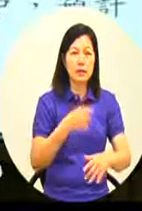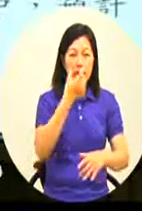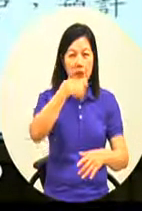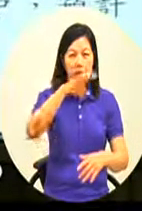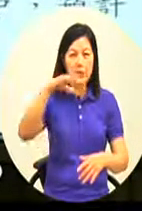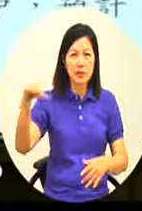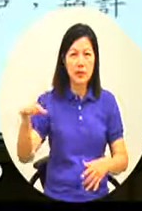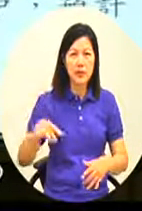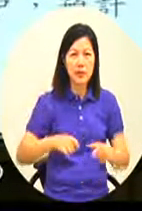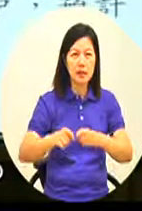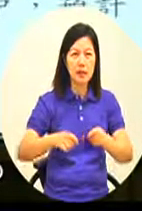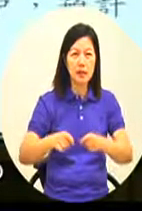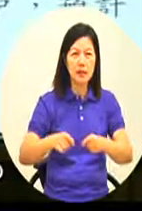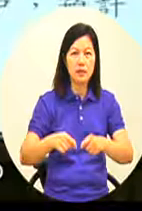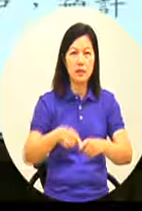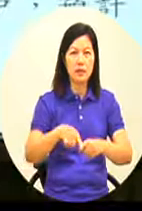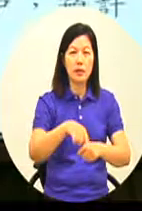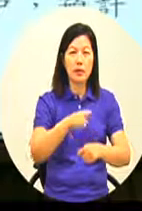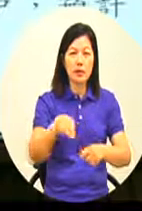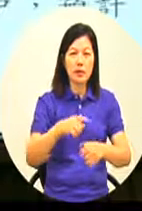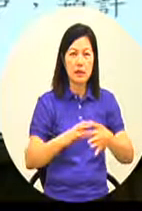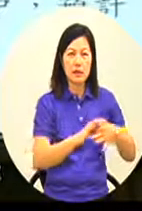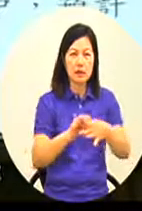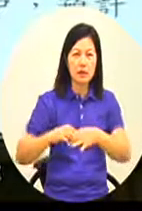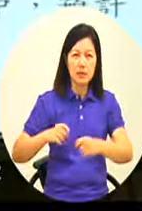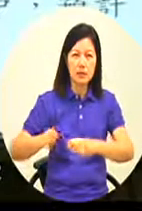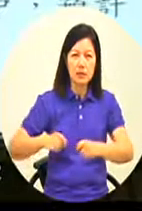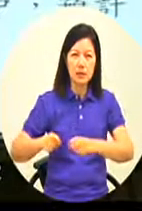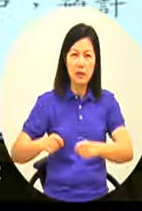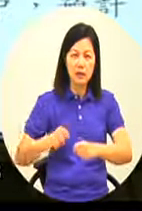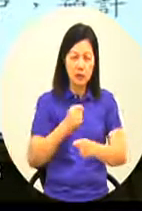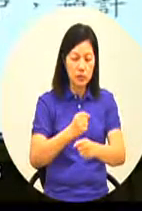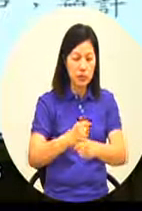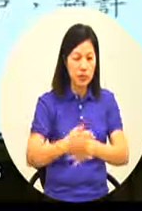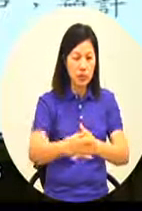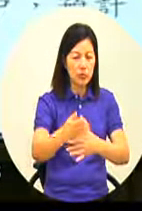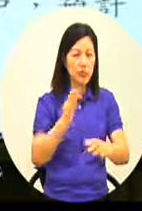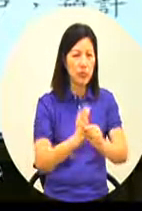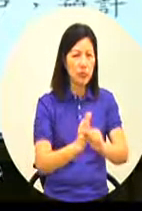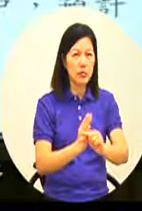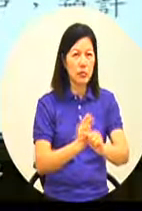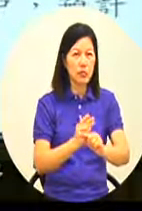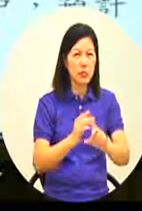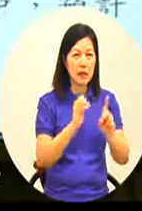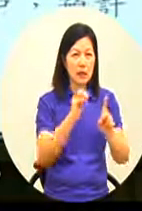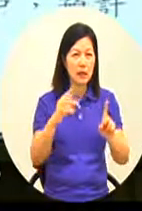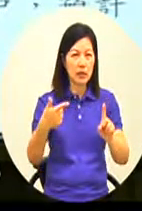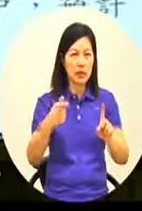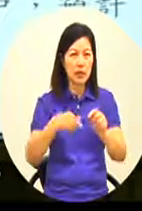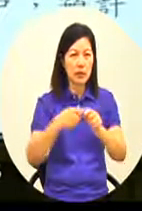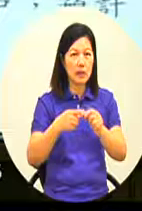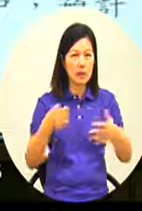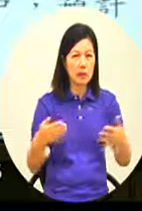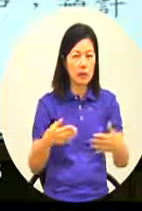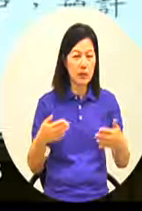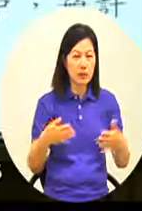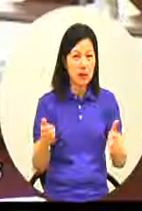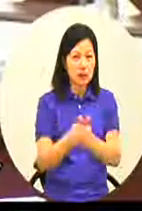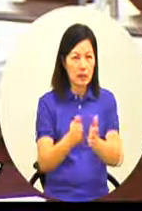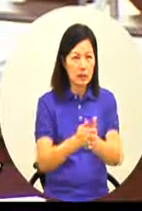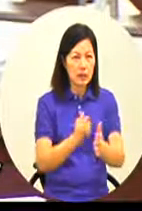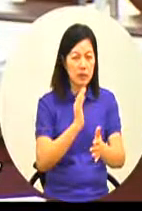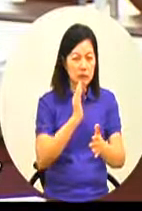成的核定并陆续执行。相关之设计及施工作业中嘛，哈，预计106年底同时通车嘛，等于我真正是延期